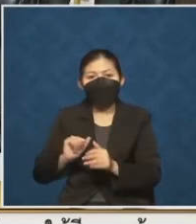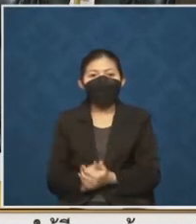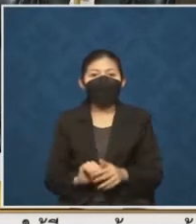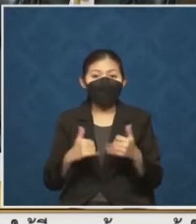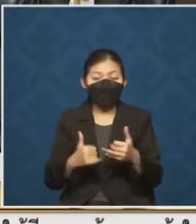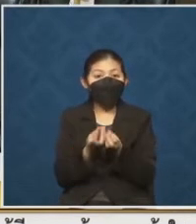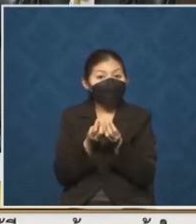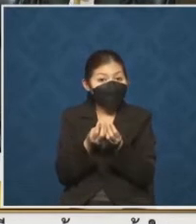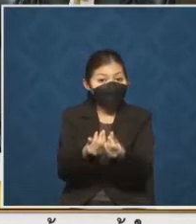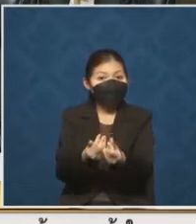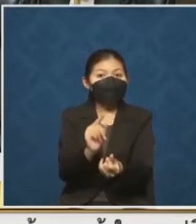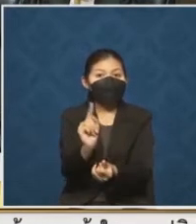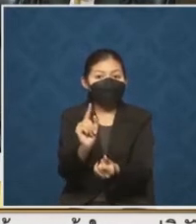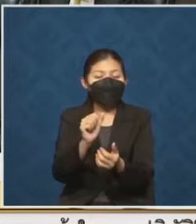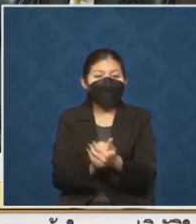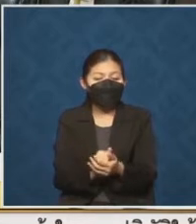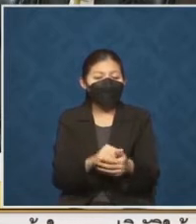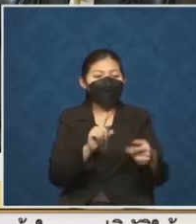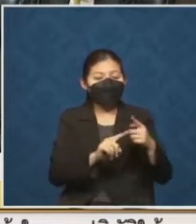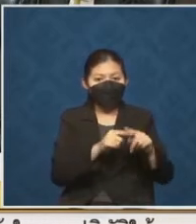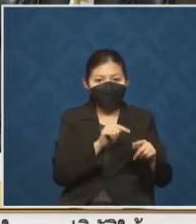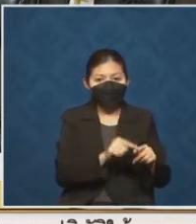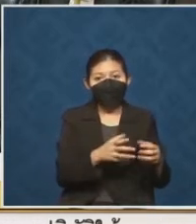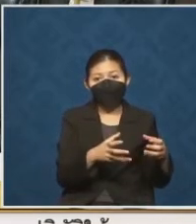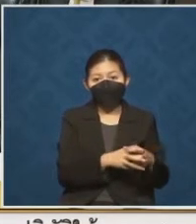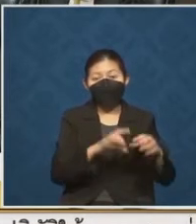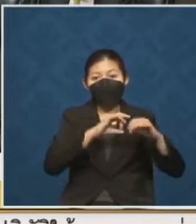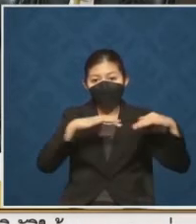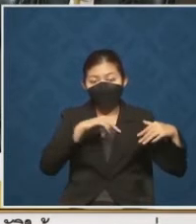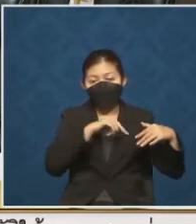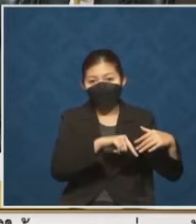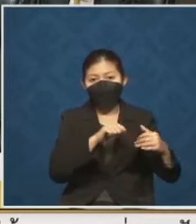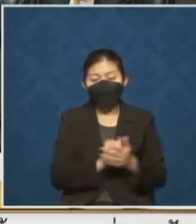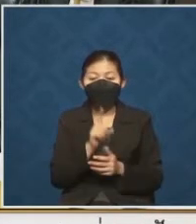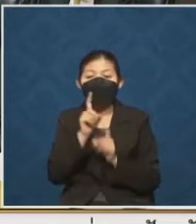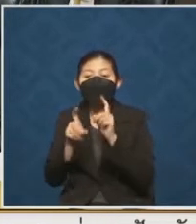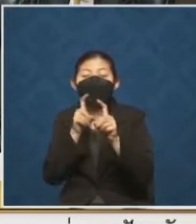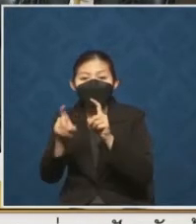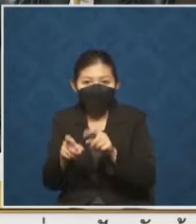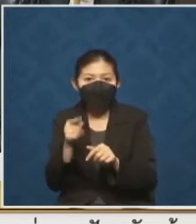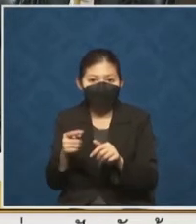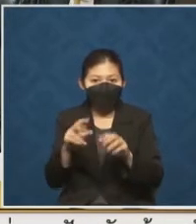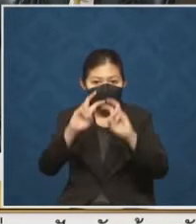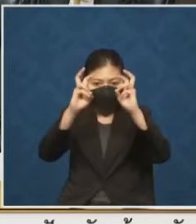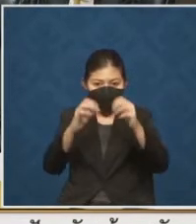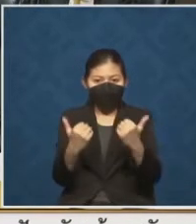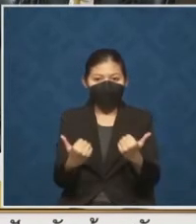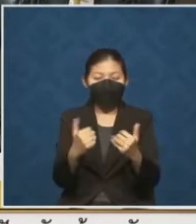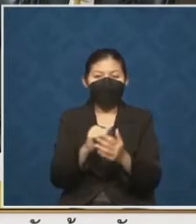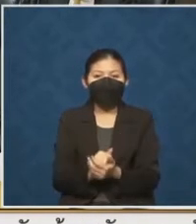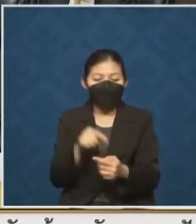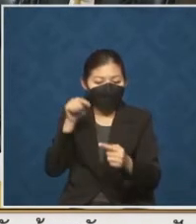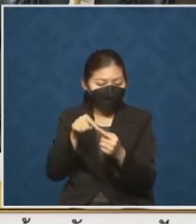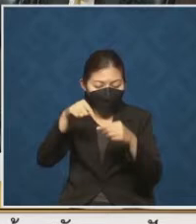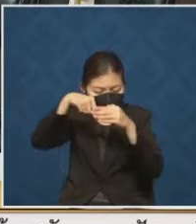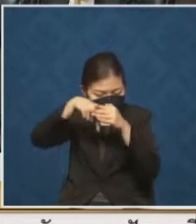นี่สารพัดนี่ก็ทำมานานครับจนประเทศโอ้นี่ท่วมประชา